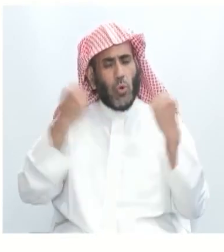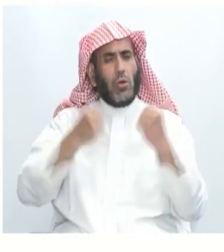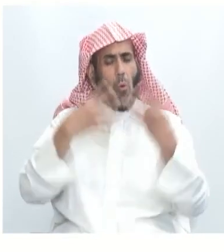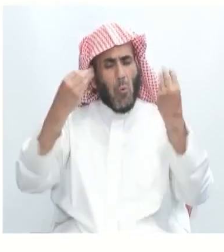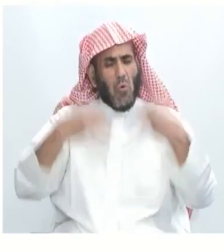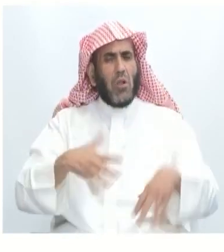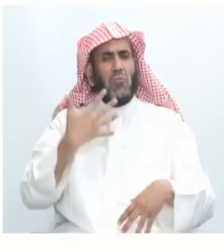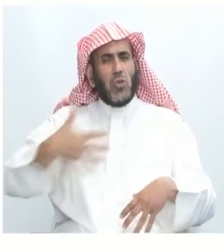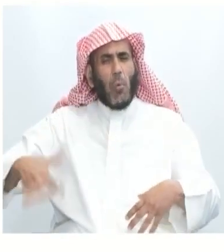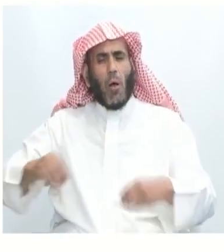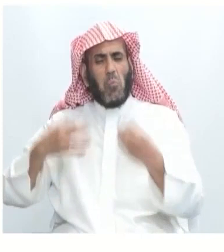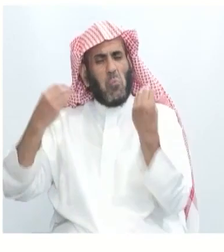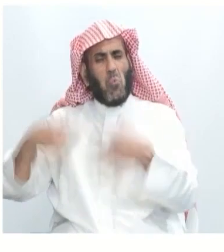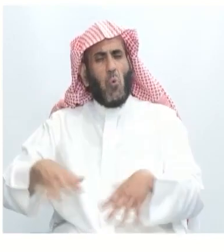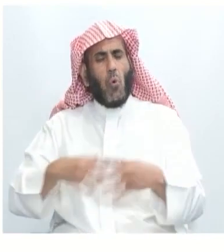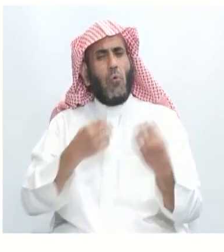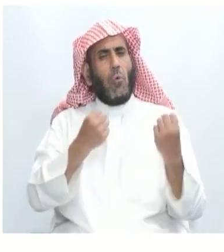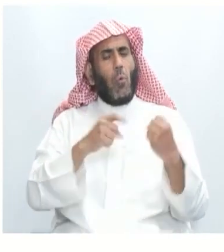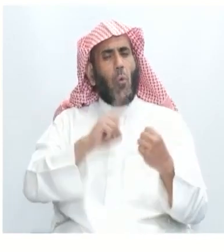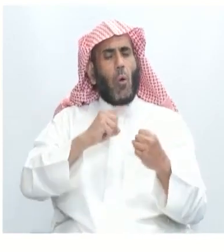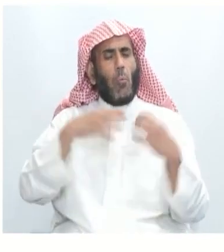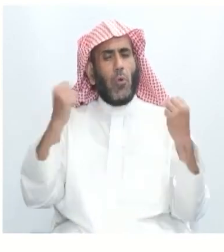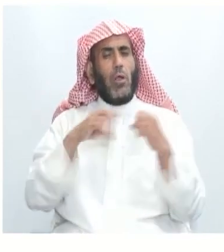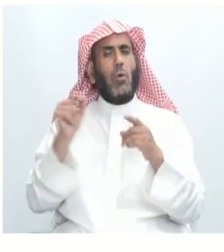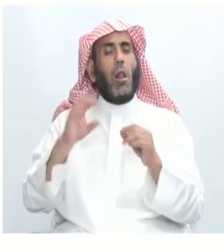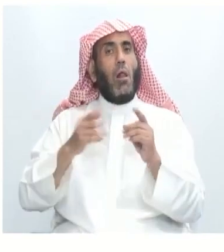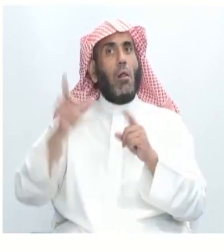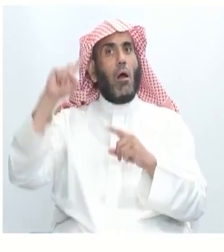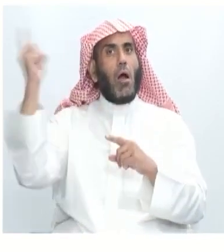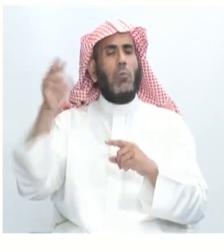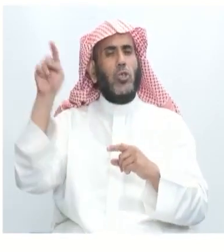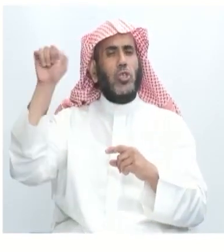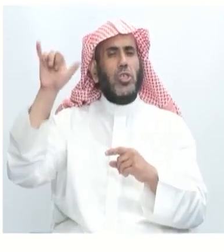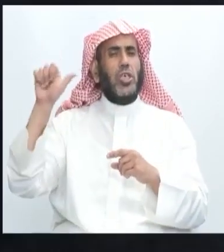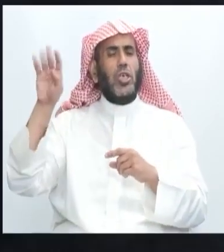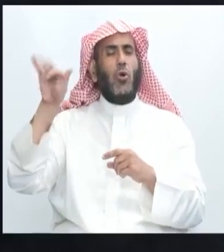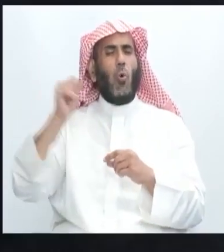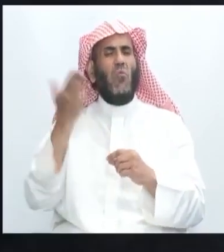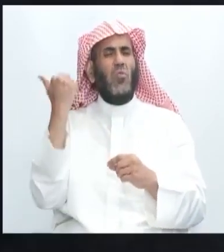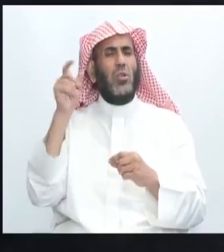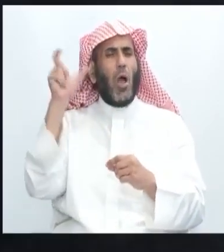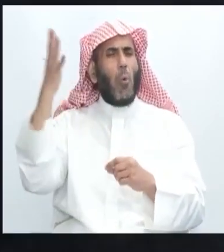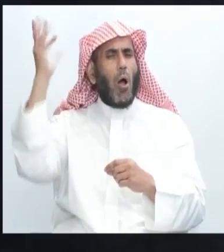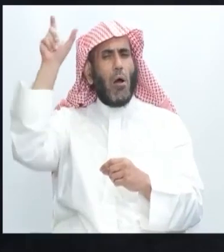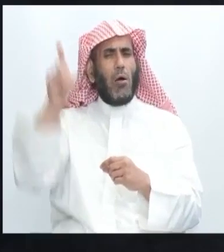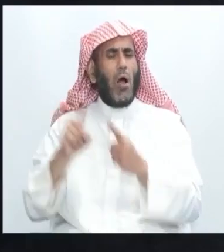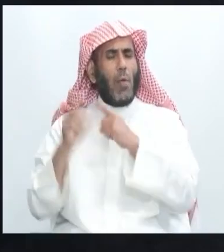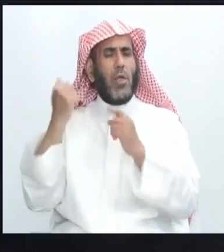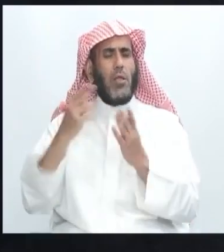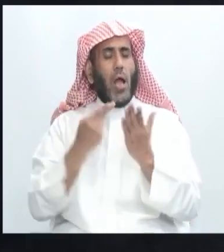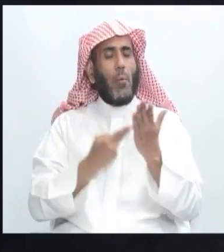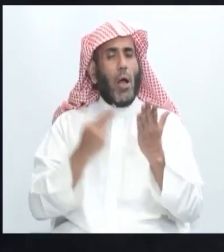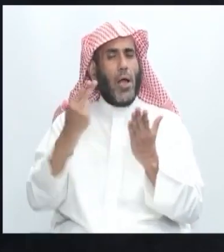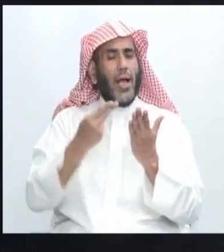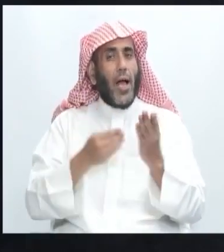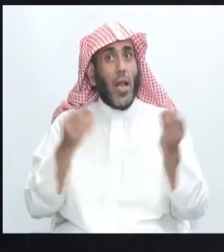شبابكم وفي مرونتهم للاديب العالمي تشي خوف طبعا هذه الكتابه العلميه في الحديث هنا هنا في